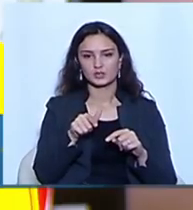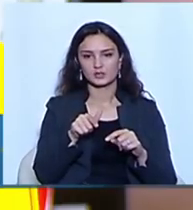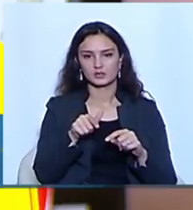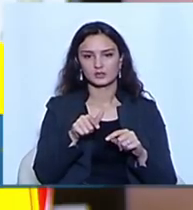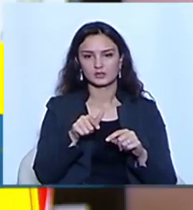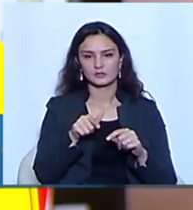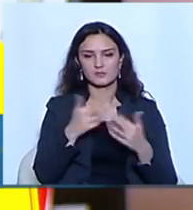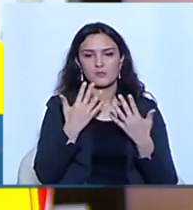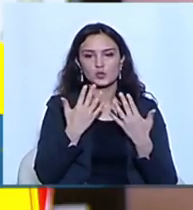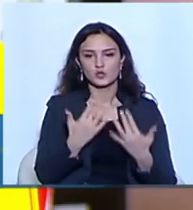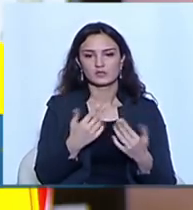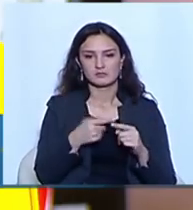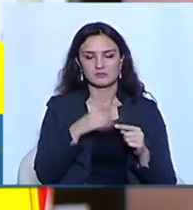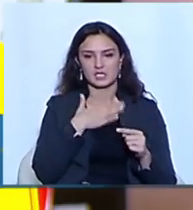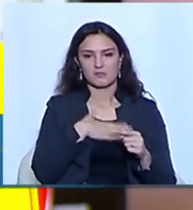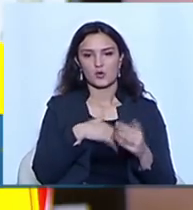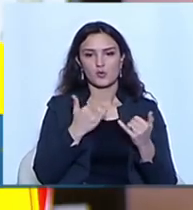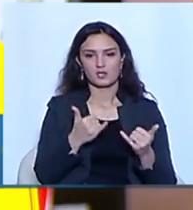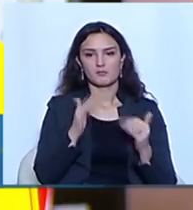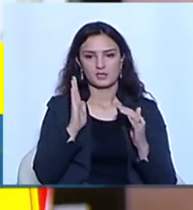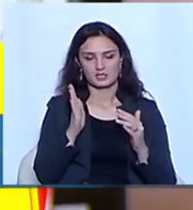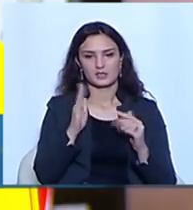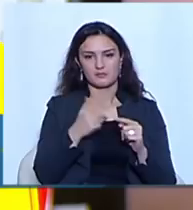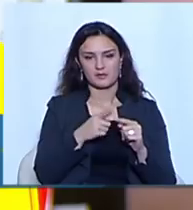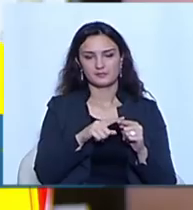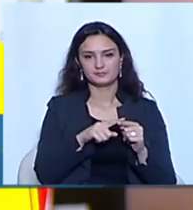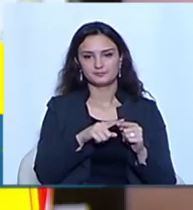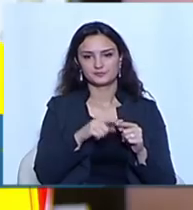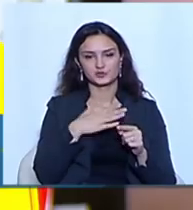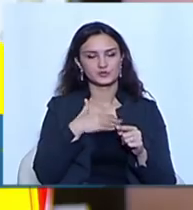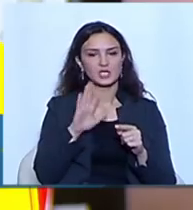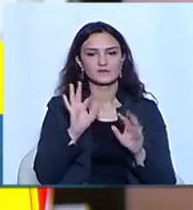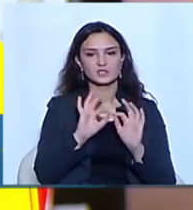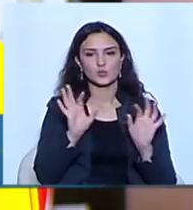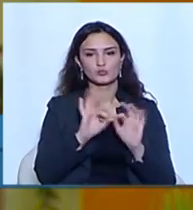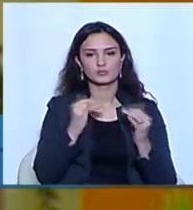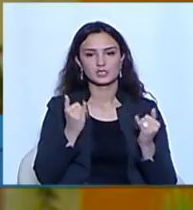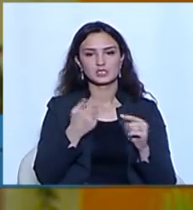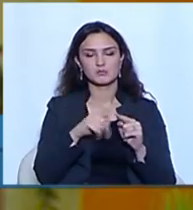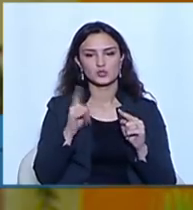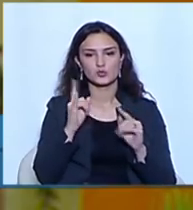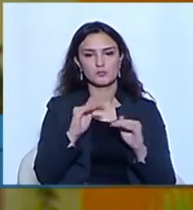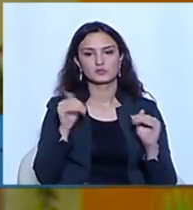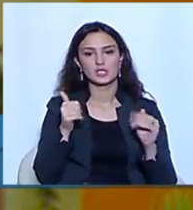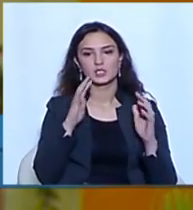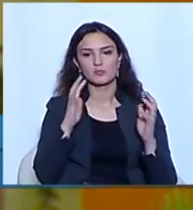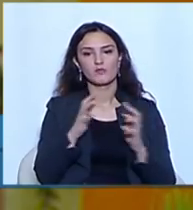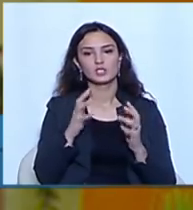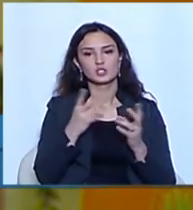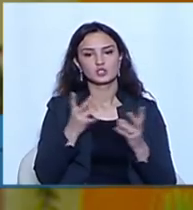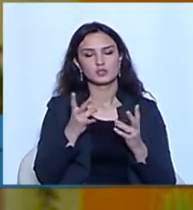ვთქვა მოთხოვნილებების დაკმაყოფილება მოხდება. ჩვენ არ ვსაუბრობთ დღეს იმაზე, რომ ბავშვს კარგი მოვლა